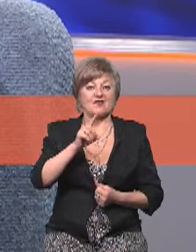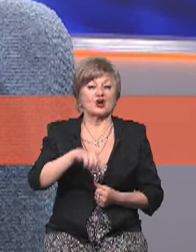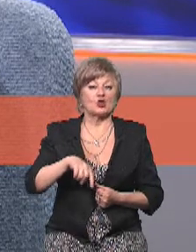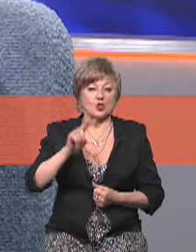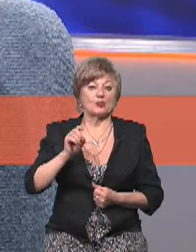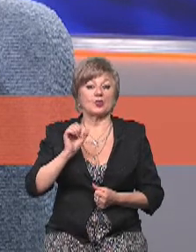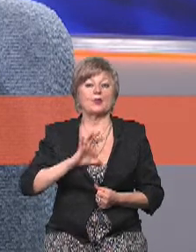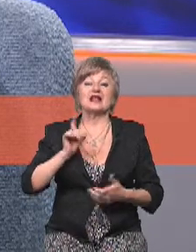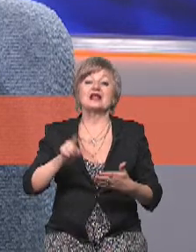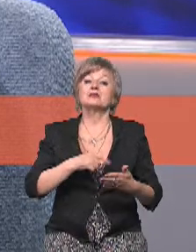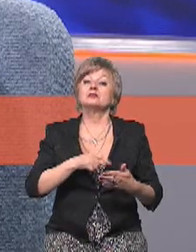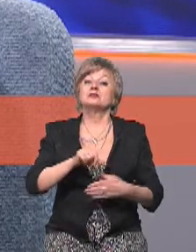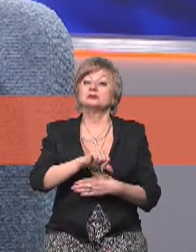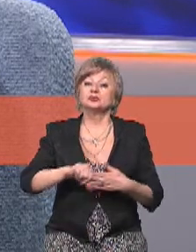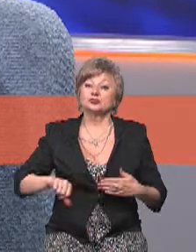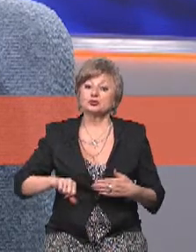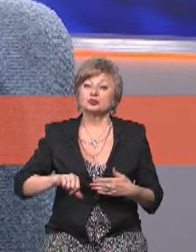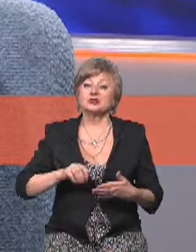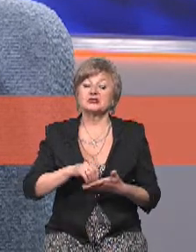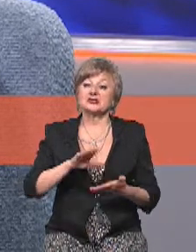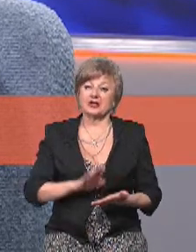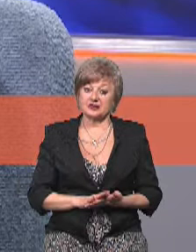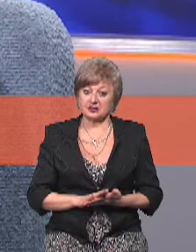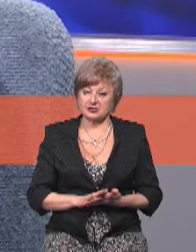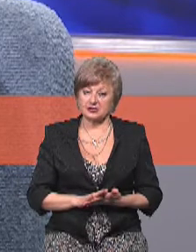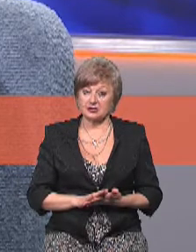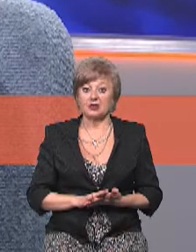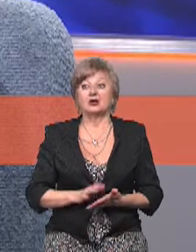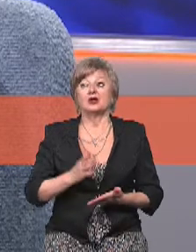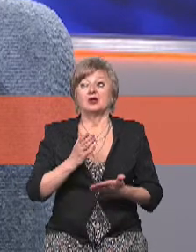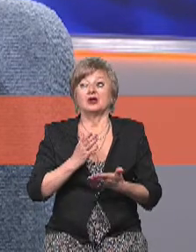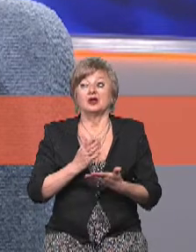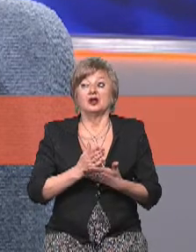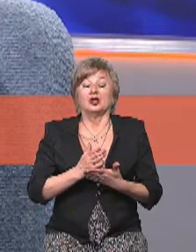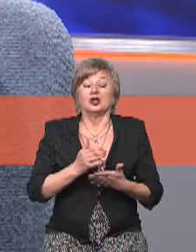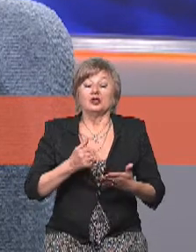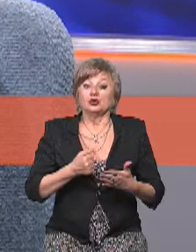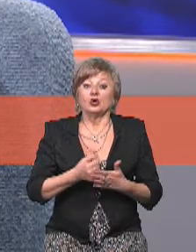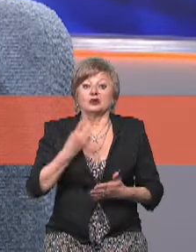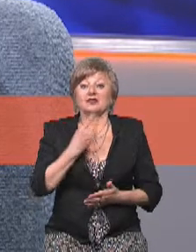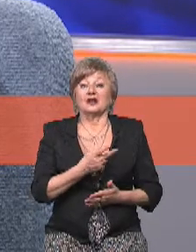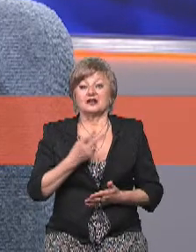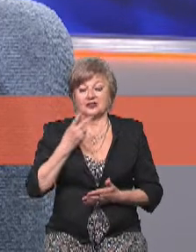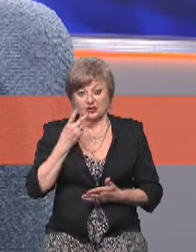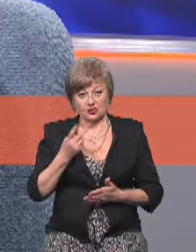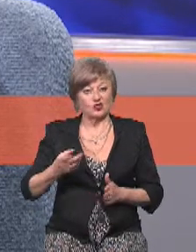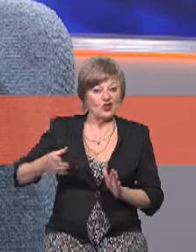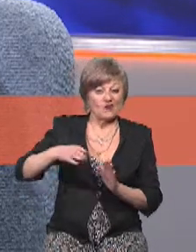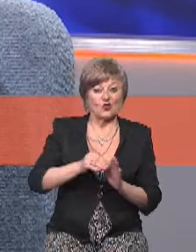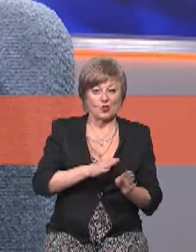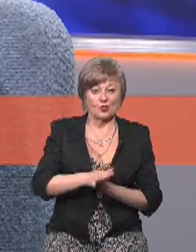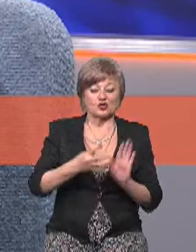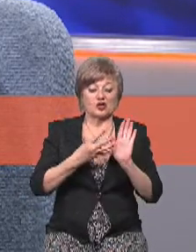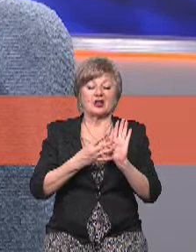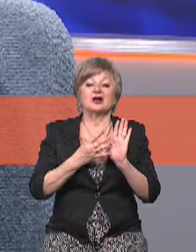було розмитнити авто на іноземній реєстрації. Пільговий період діяв до 22 лютого включно, тобто 90